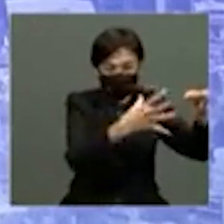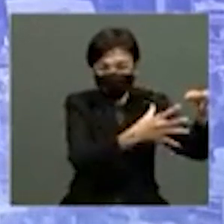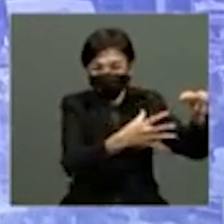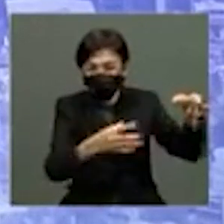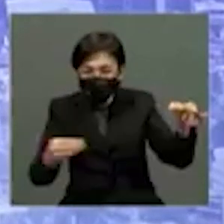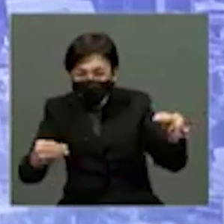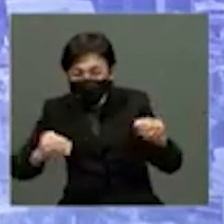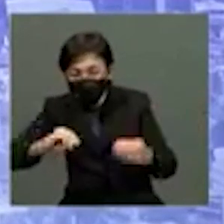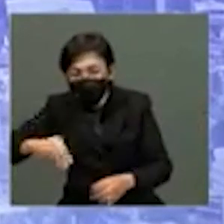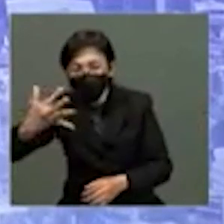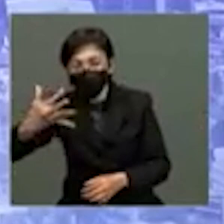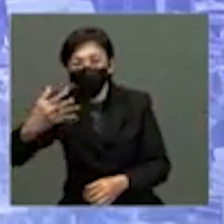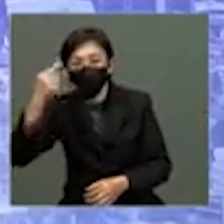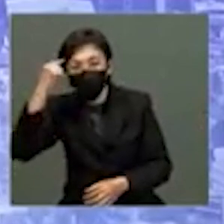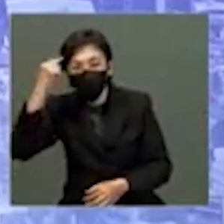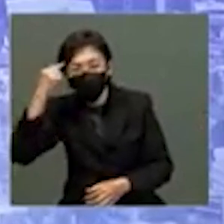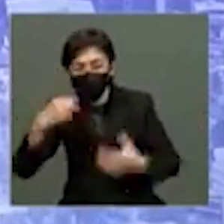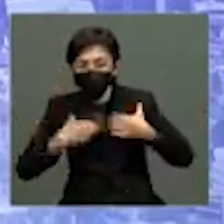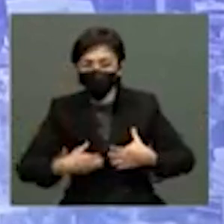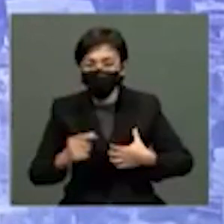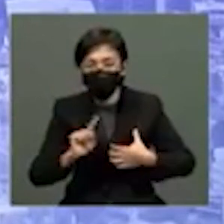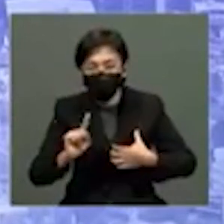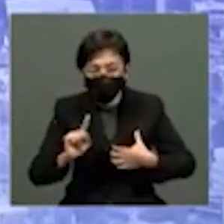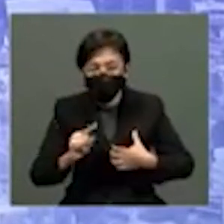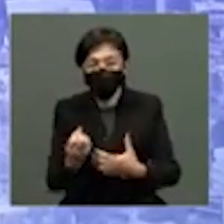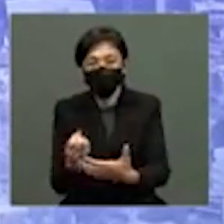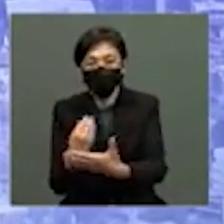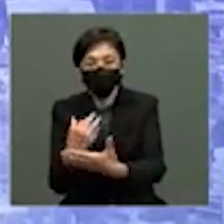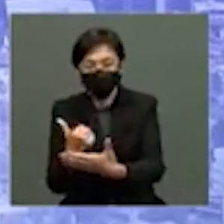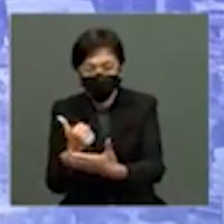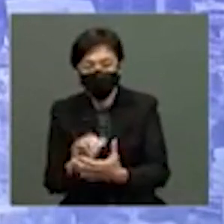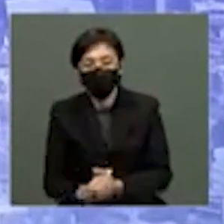านได้โดยเครื่องเลยเพราะฉะนั้นจะบอกได้เลย